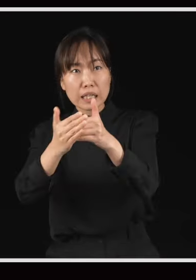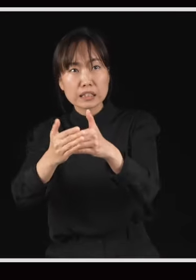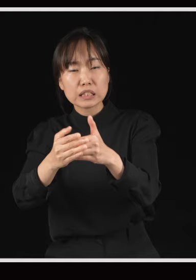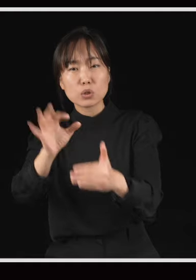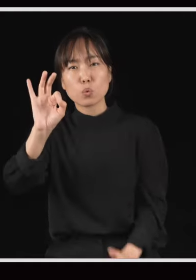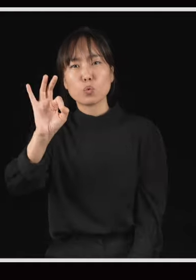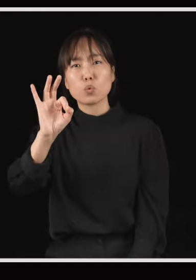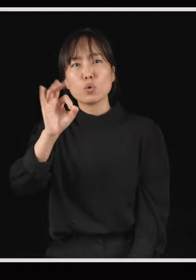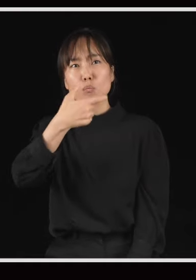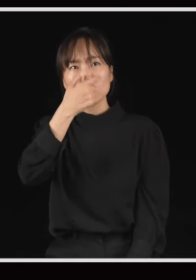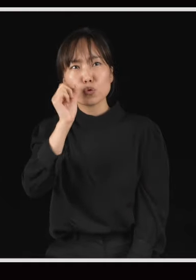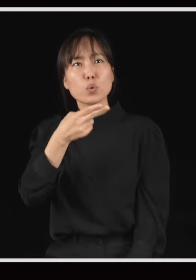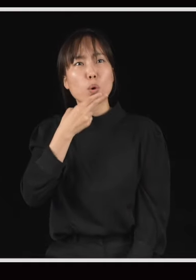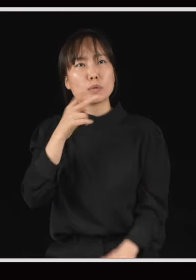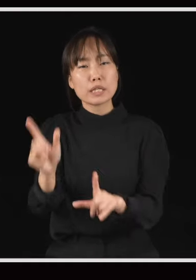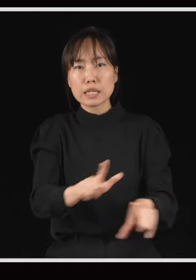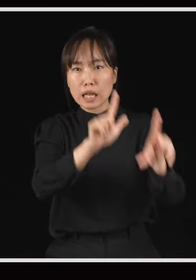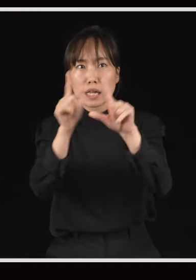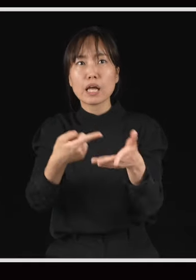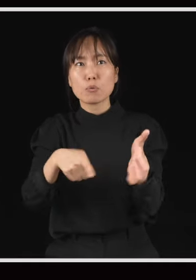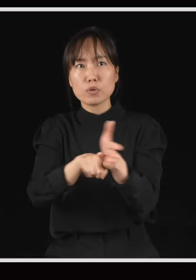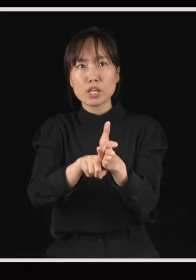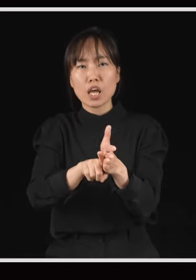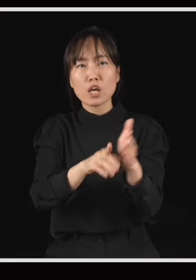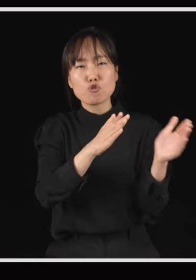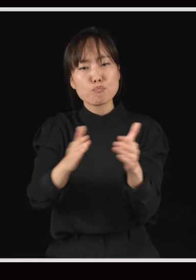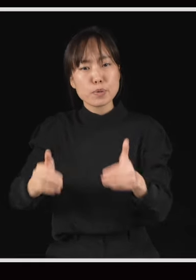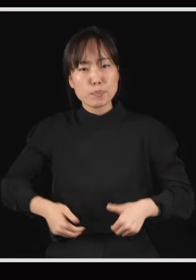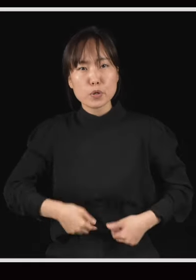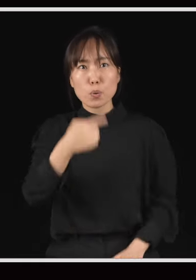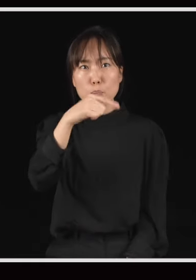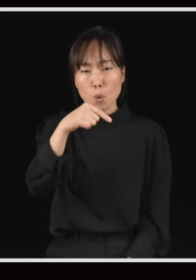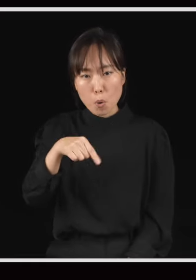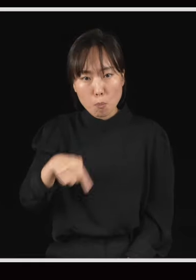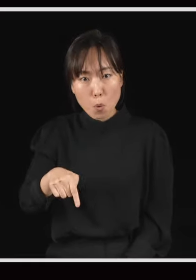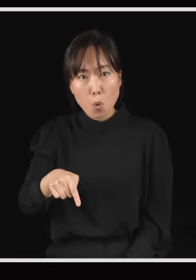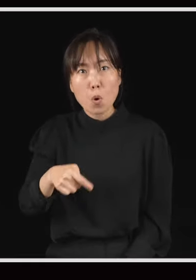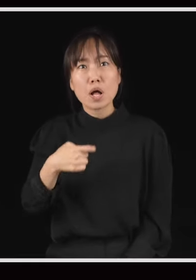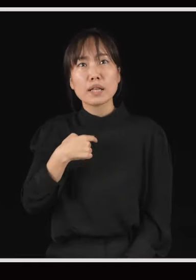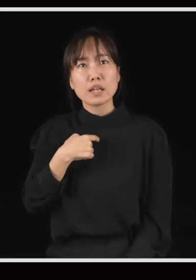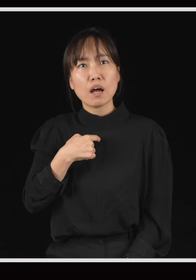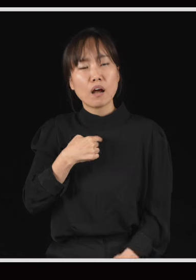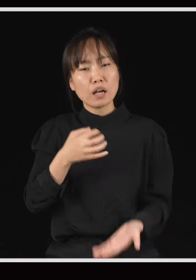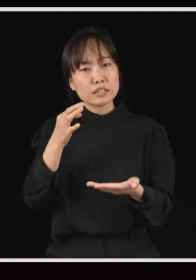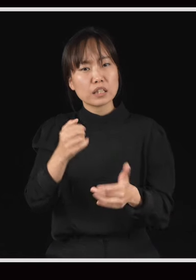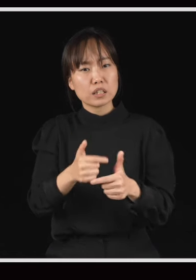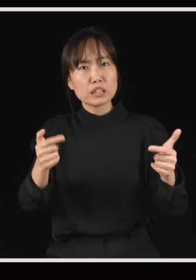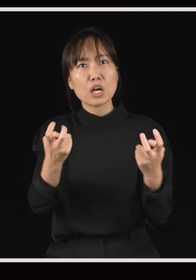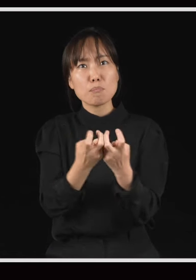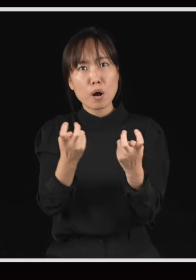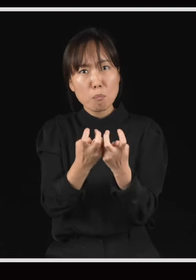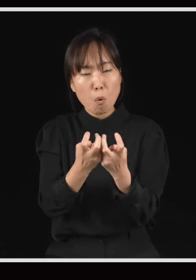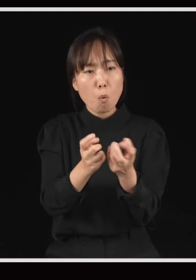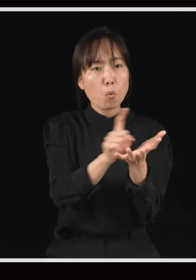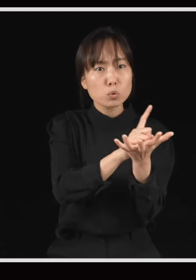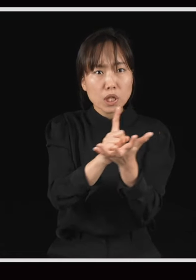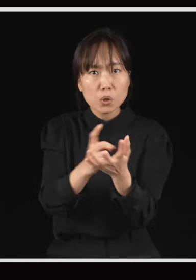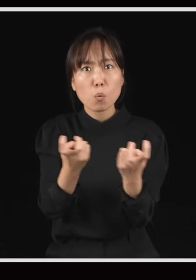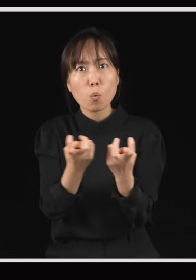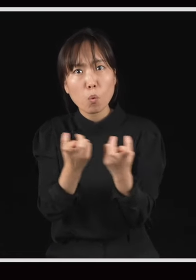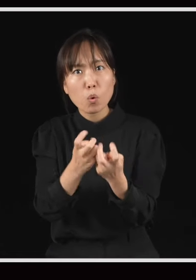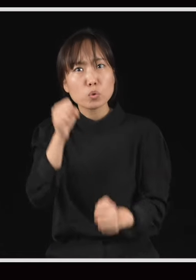것인가, 경제자산을 어떻게 형성할 것인가, 사람들과의 어떻게 관계를 형성할 것인가, 또 취미 활동은 어떻게